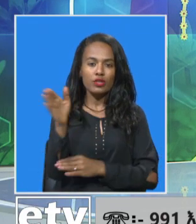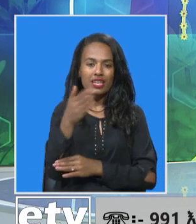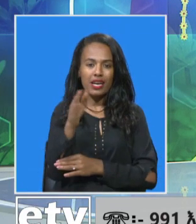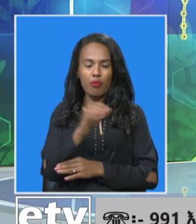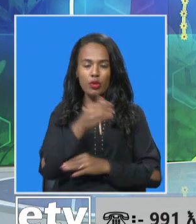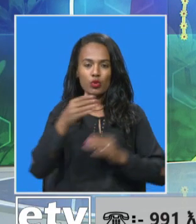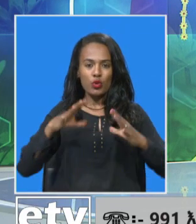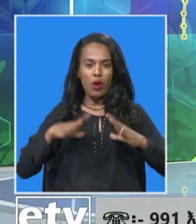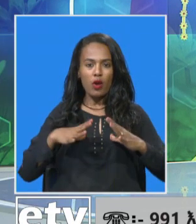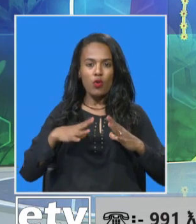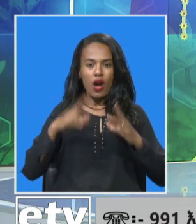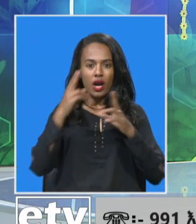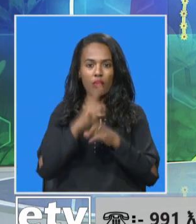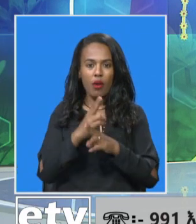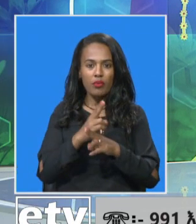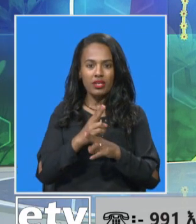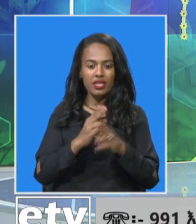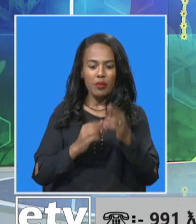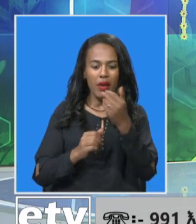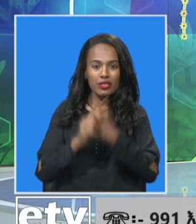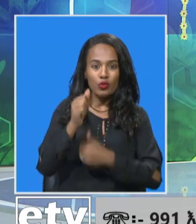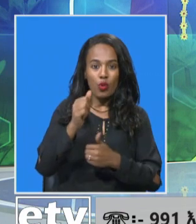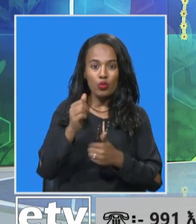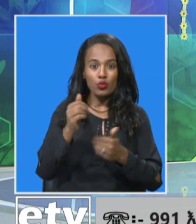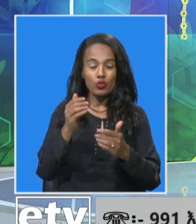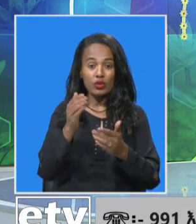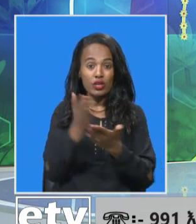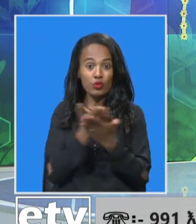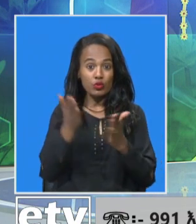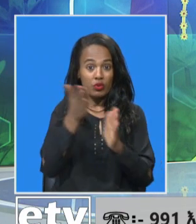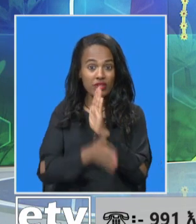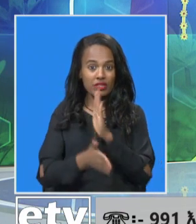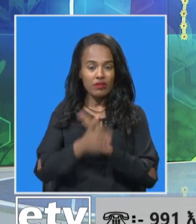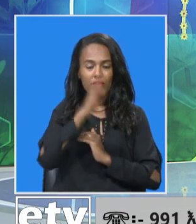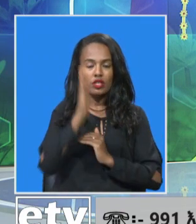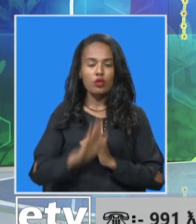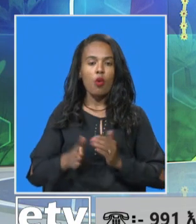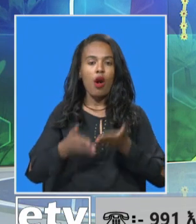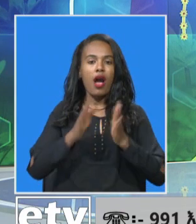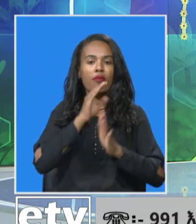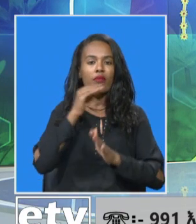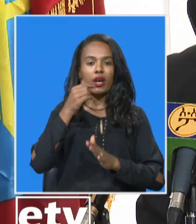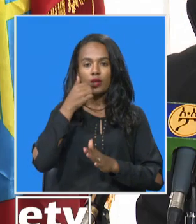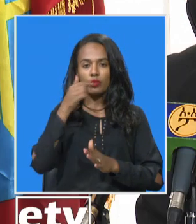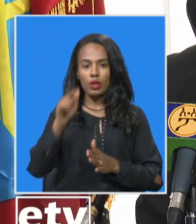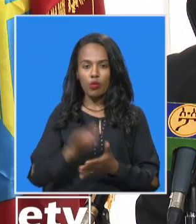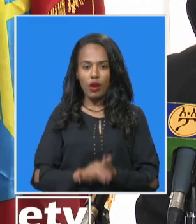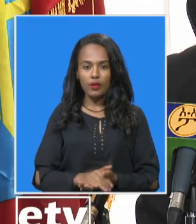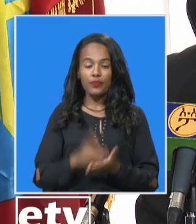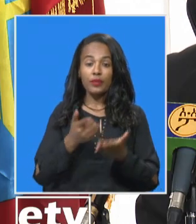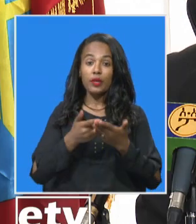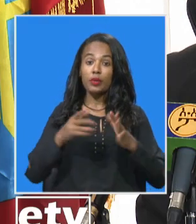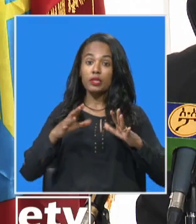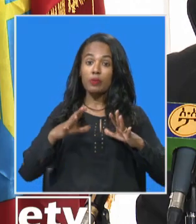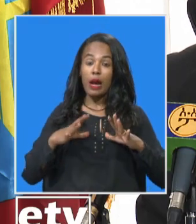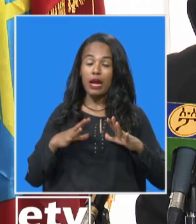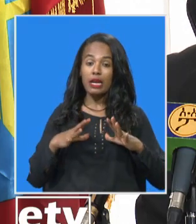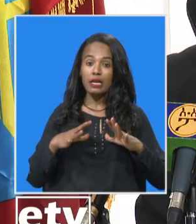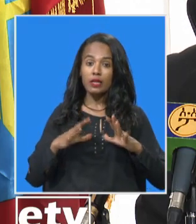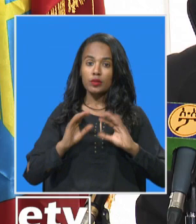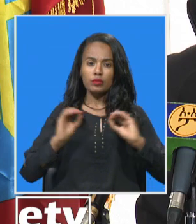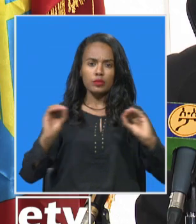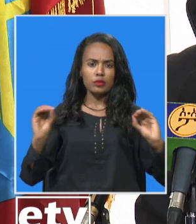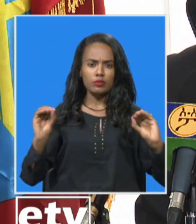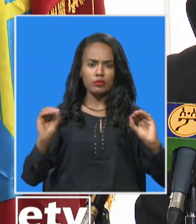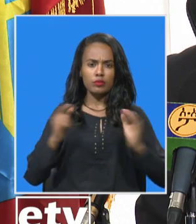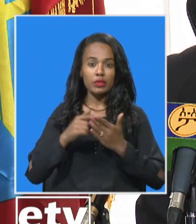የበዓሉን አከባበር የሚያስተጓጉሉ ድርጊቶች ማድረግ ፈጽሞ እንደማይፈቀድም ኮሚሽነሩ አሳስበዋል። በዚህ በዓል ምንም